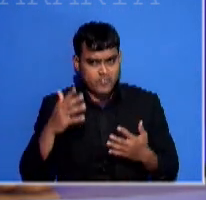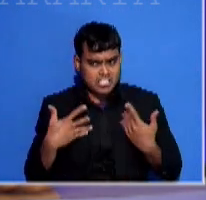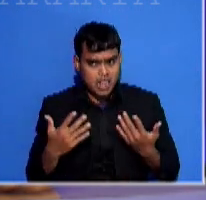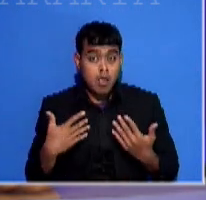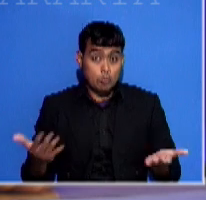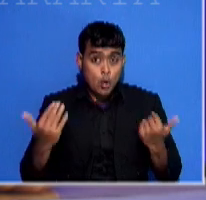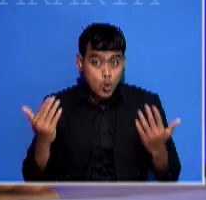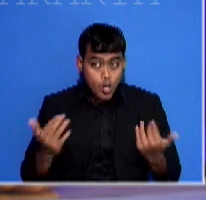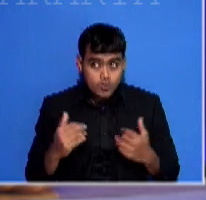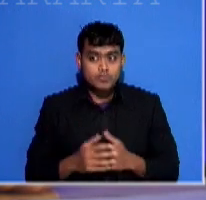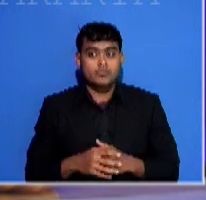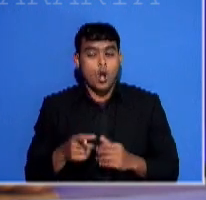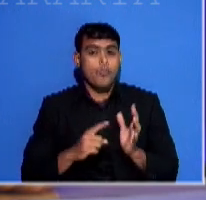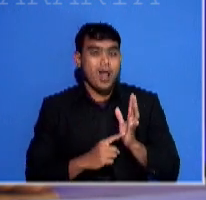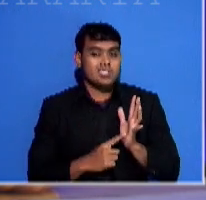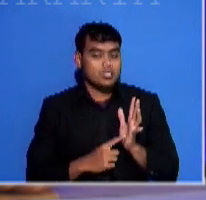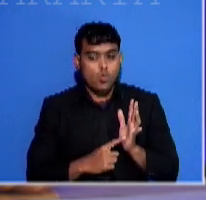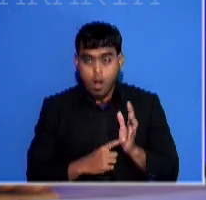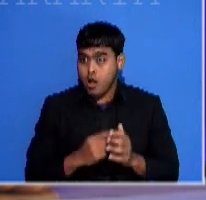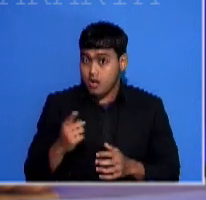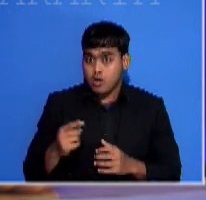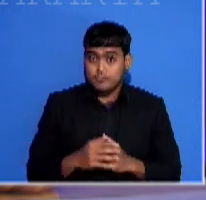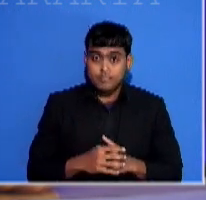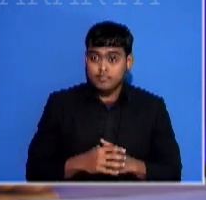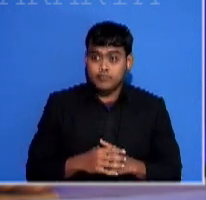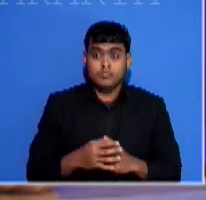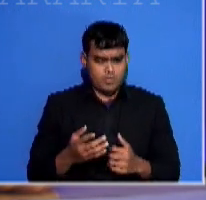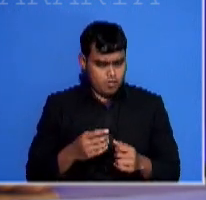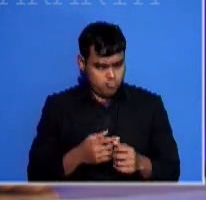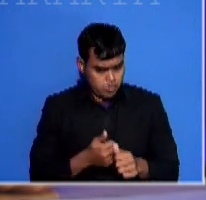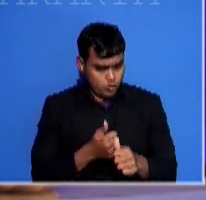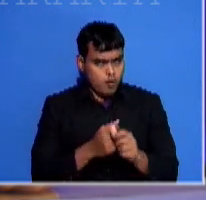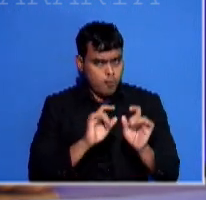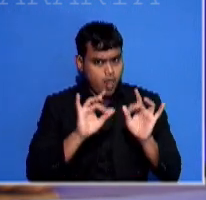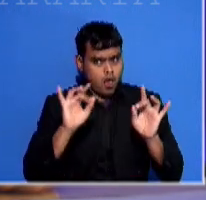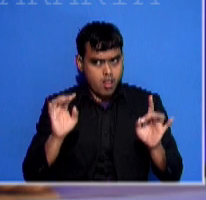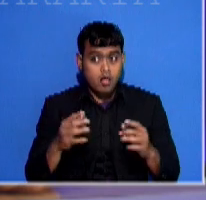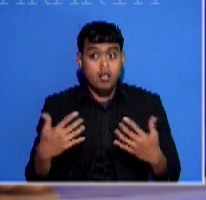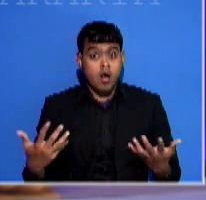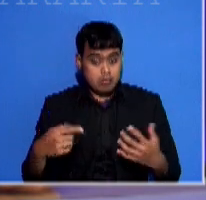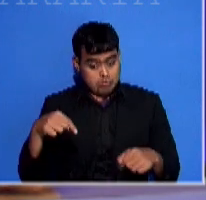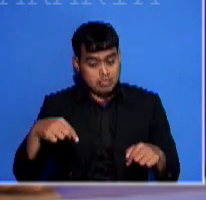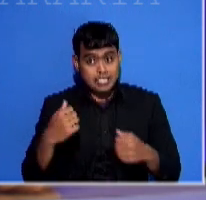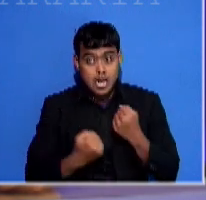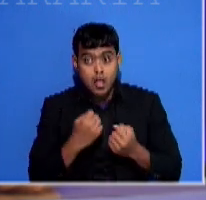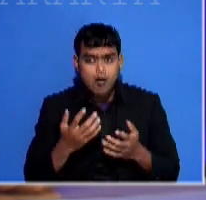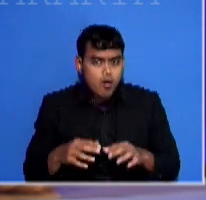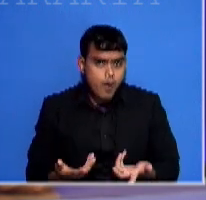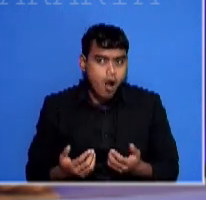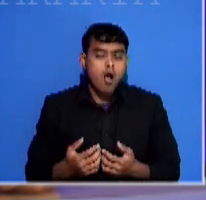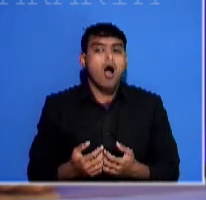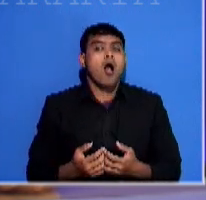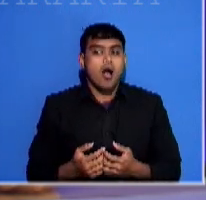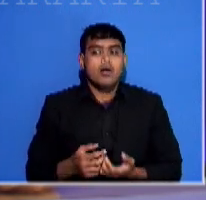para mahasiswa asing mengunjungi beberapa destinasi unggulan di Kabupaten Sleman. Kegiatan ini diharapkan mampu memberikan informasi berbagai